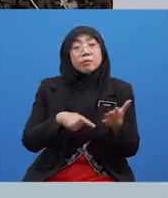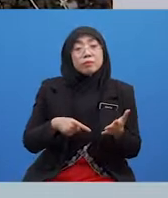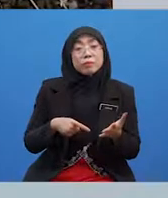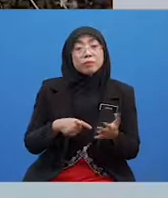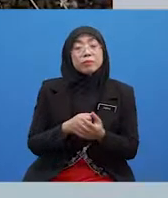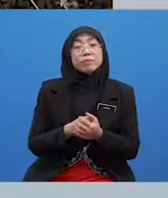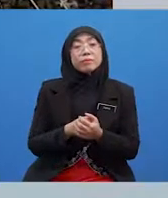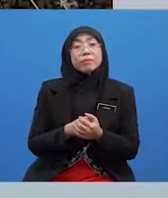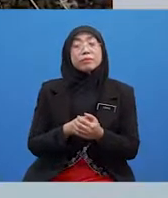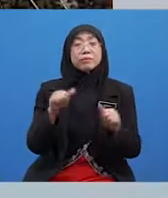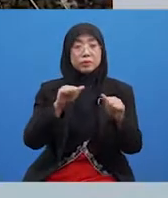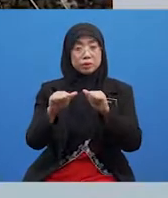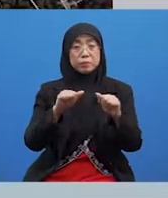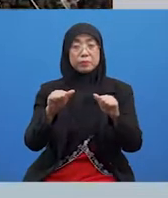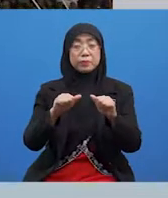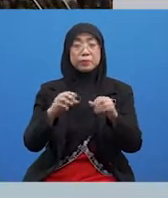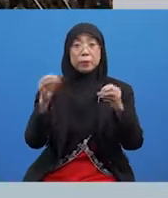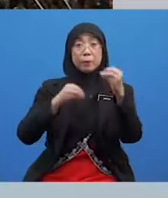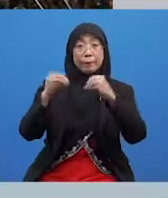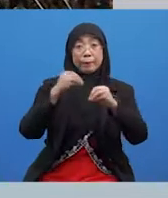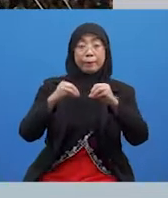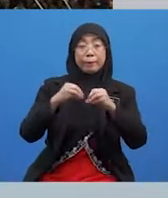kaki serta dirian kepala.